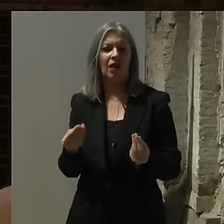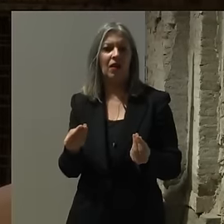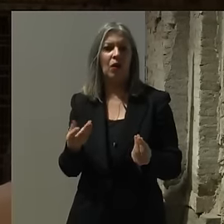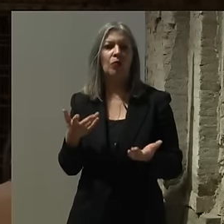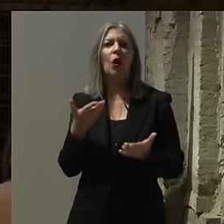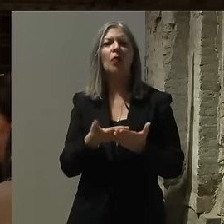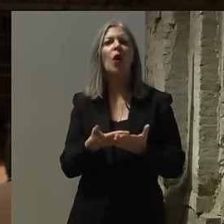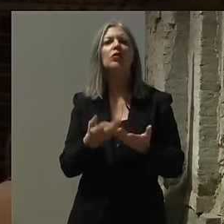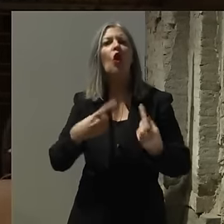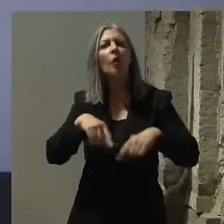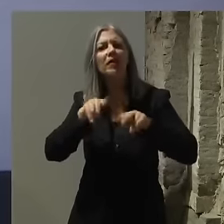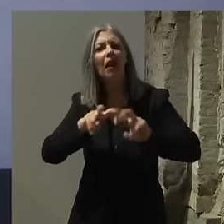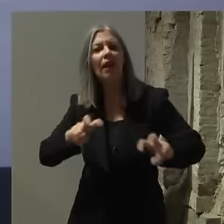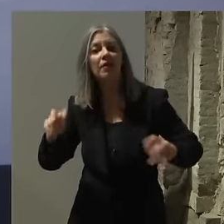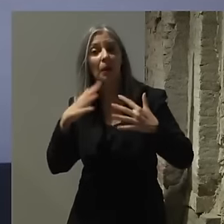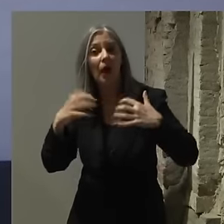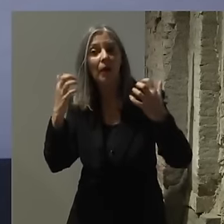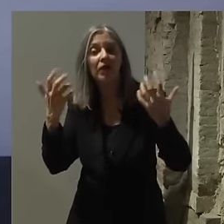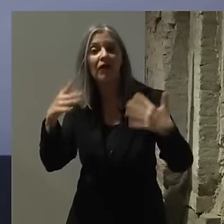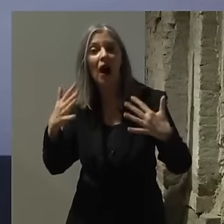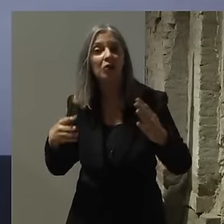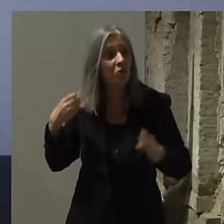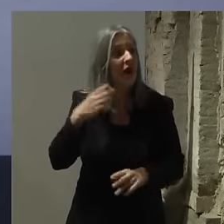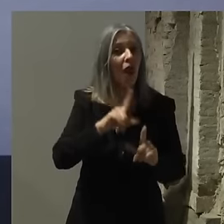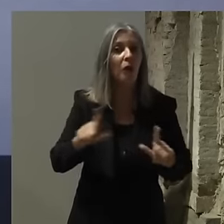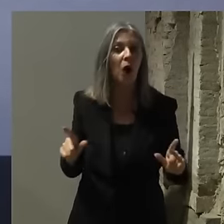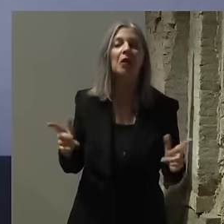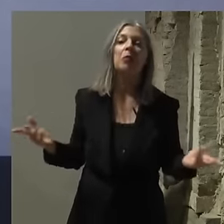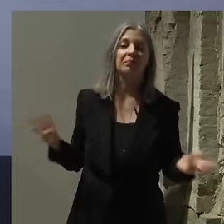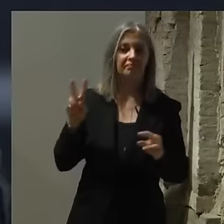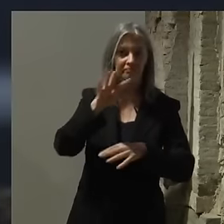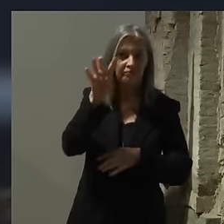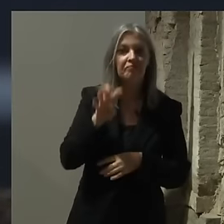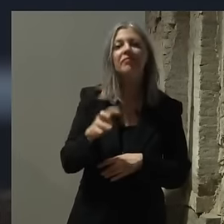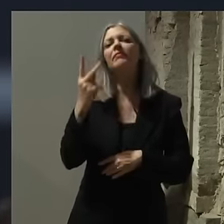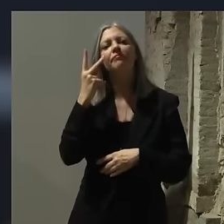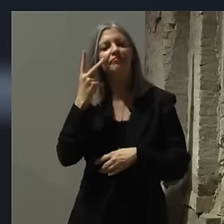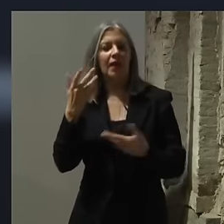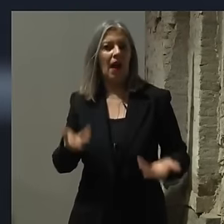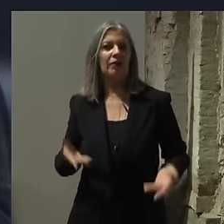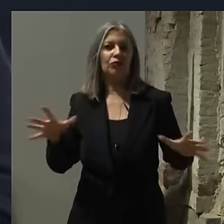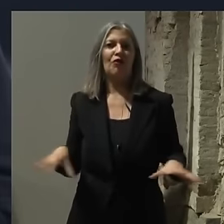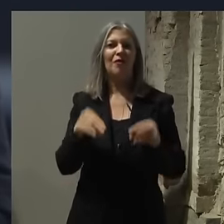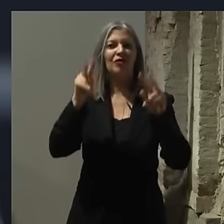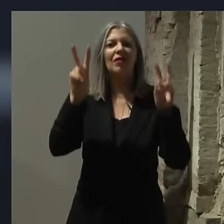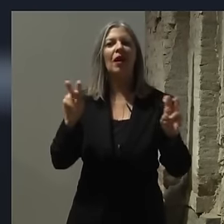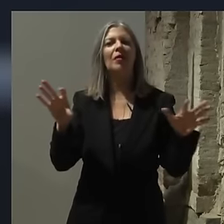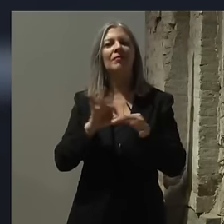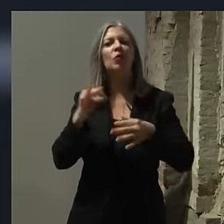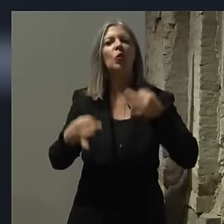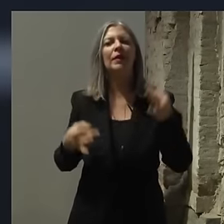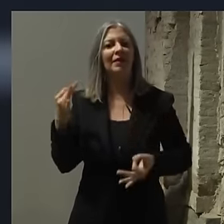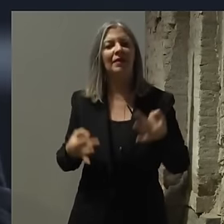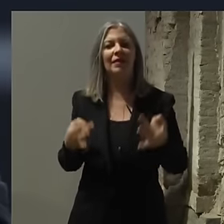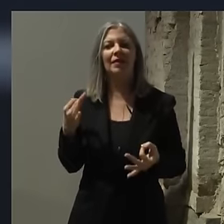parlamentare? Lo scopriremo solo vivendo. Adesso partiamo da temi legati alla giustizia di